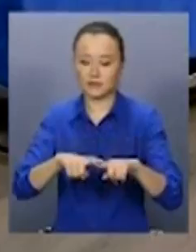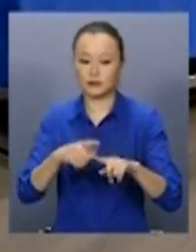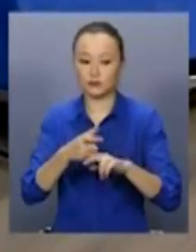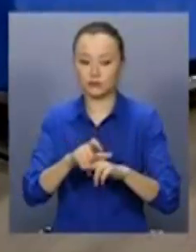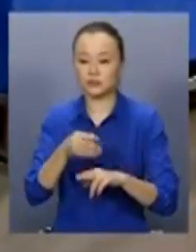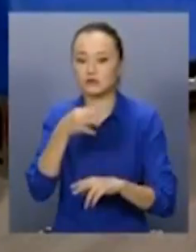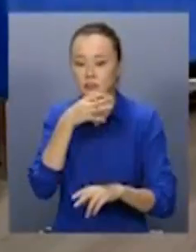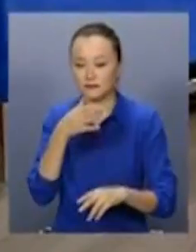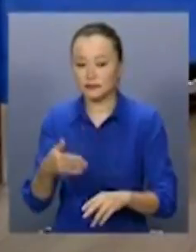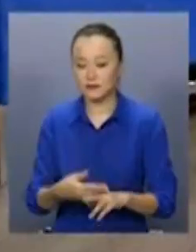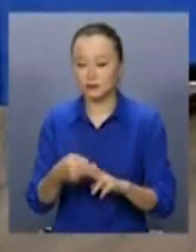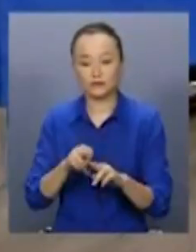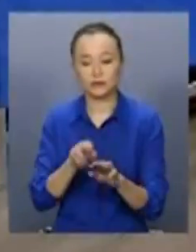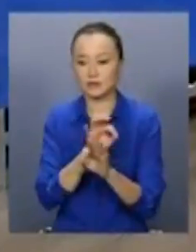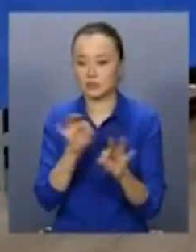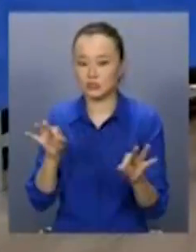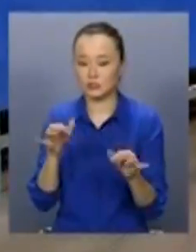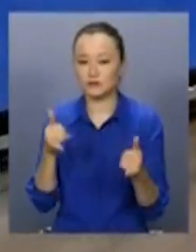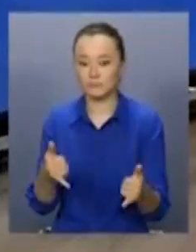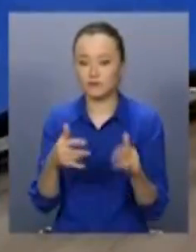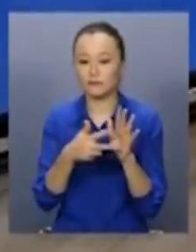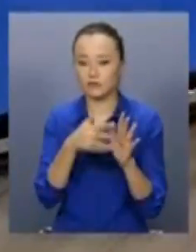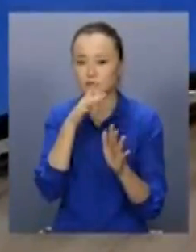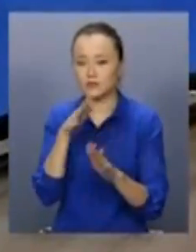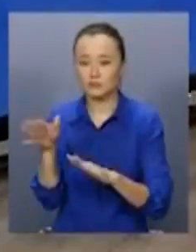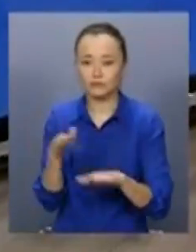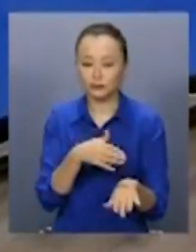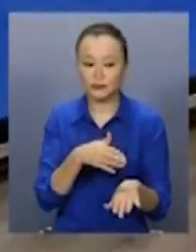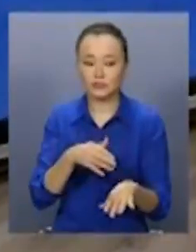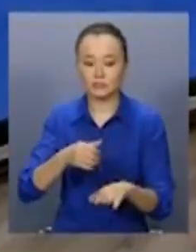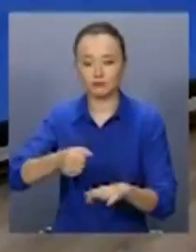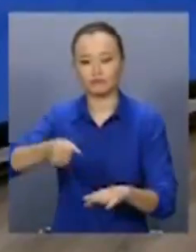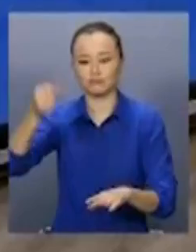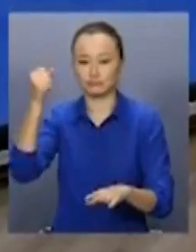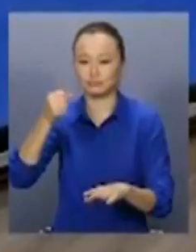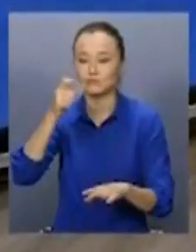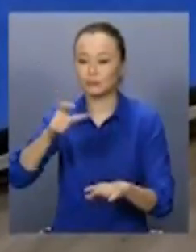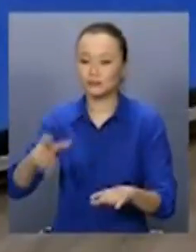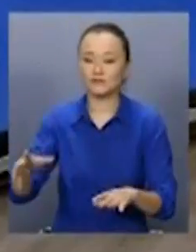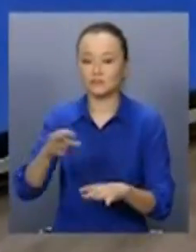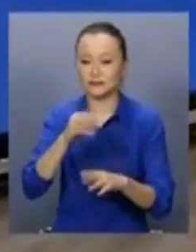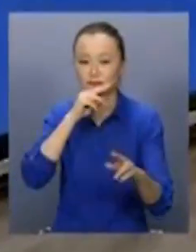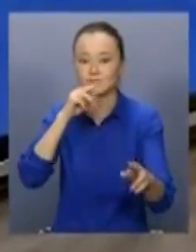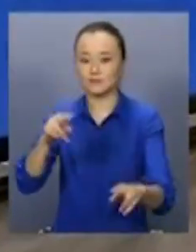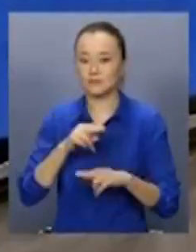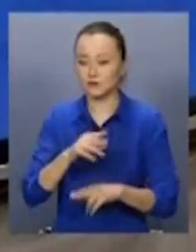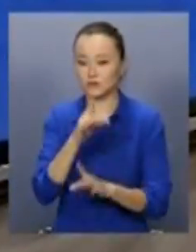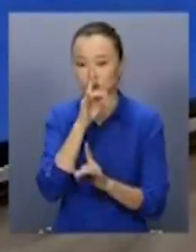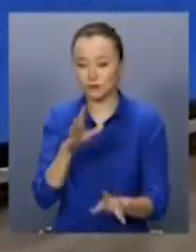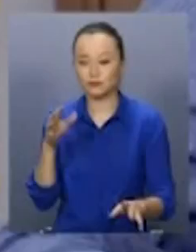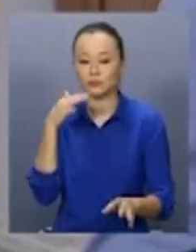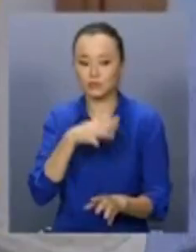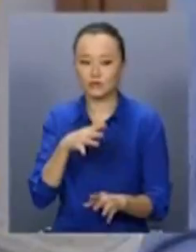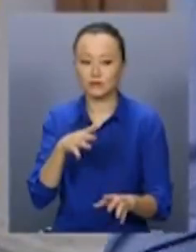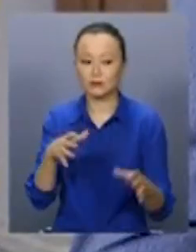ұнайды. Сол өте тамаша. Қазір енді 8 жылдан кейін дүр сілкіндіріп тыңдарманның назарын аудармасаңыз, көптің бірі